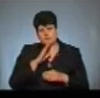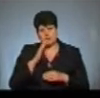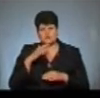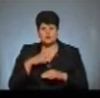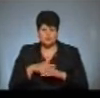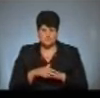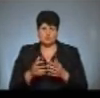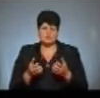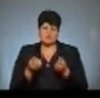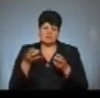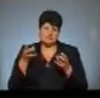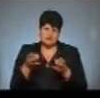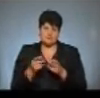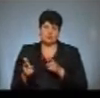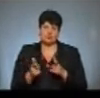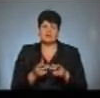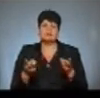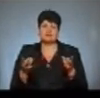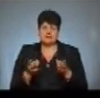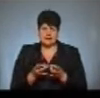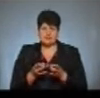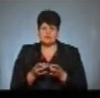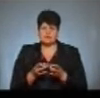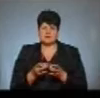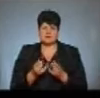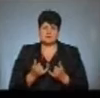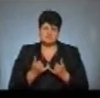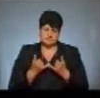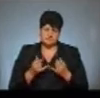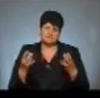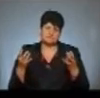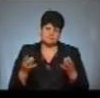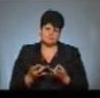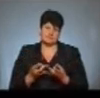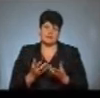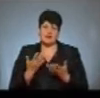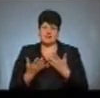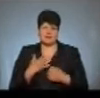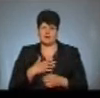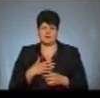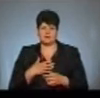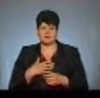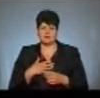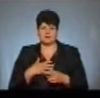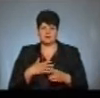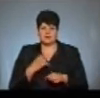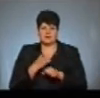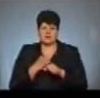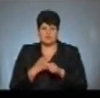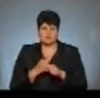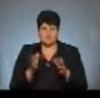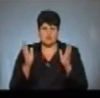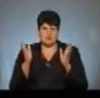зрозуміло, що підтримувати треба, готувати треба, зважати на це потрібно, але не перебільшувати і не робити